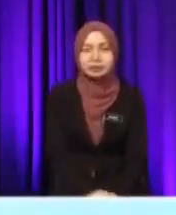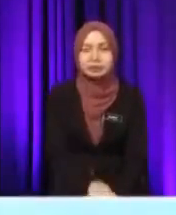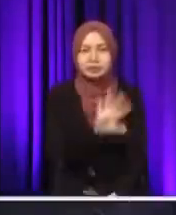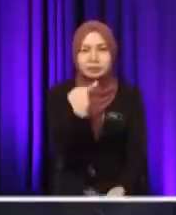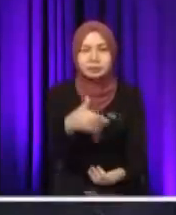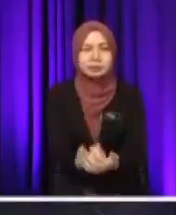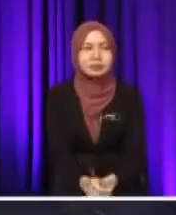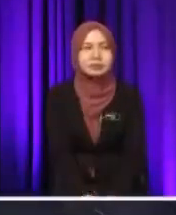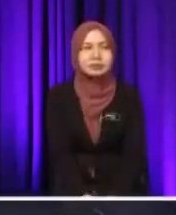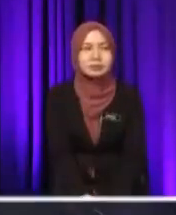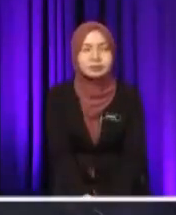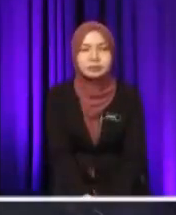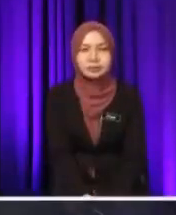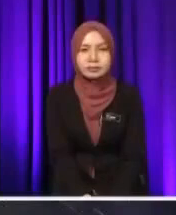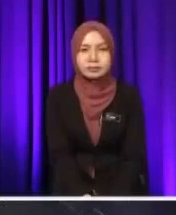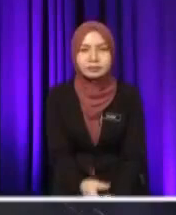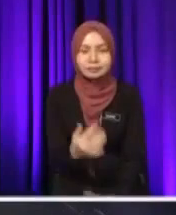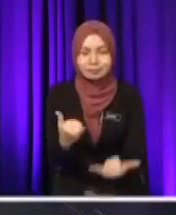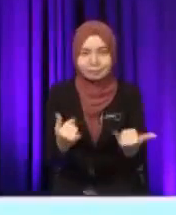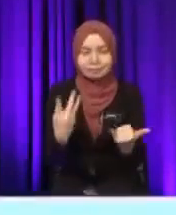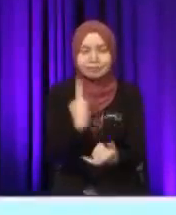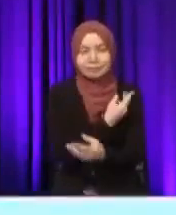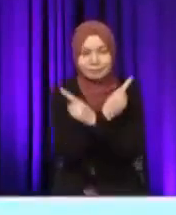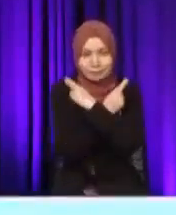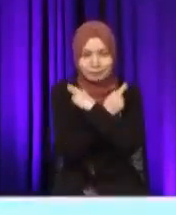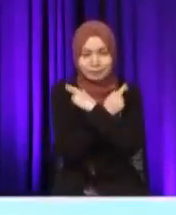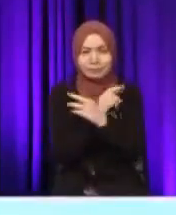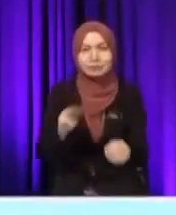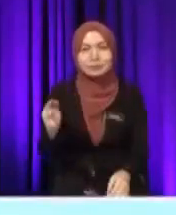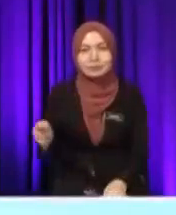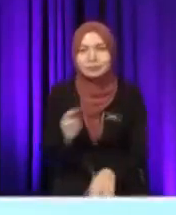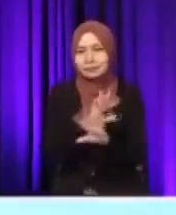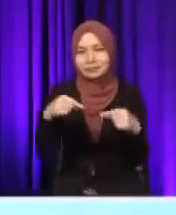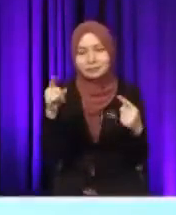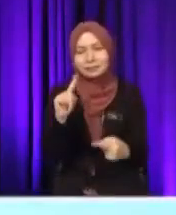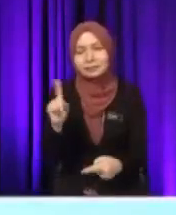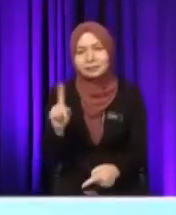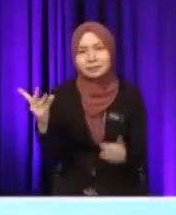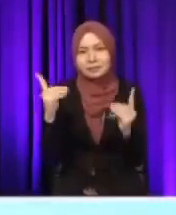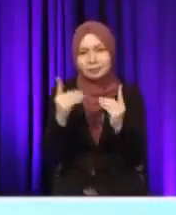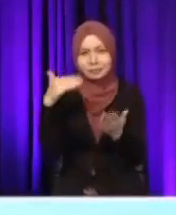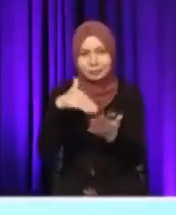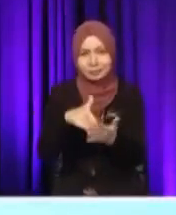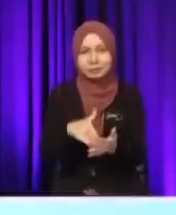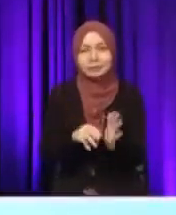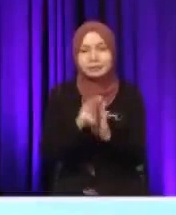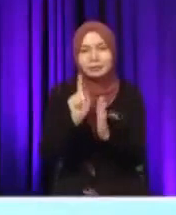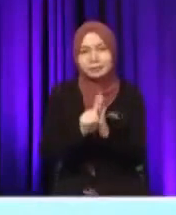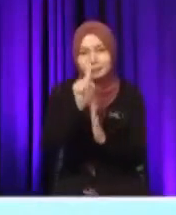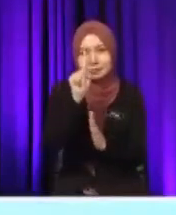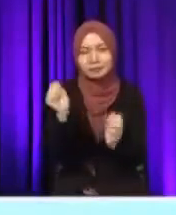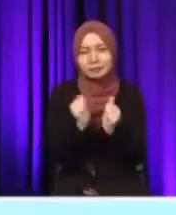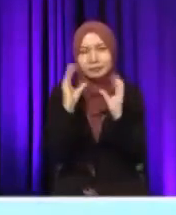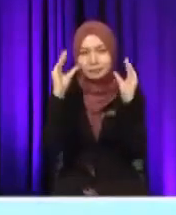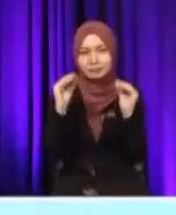cikgu, apa kata ke. Kita berehat sebentar boleh tak, cikgu? Boleh. Okey, murid-murid di rumah jangan ke mana-mana tau. Kembali lagi ke slot menengah atas bersama Cikgu Roslan